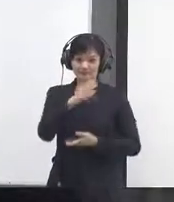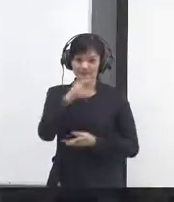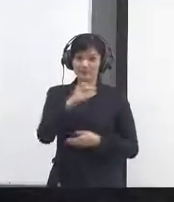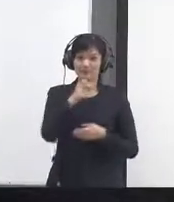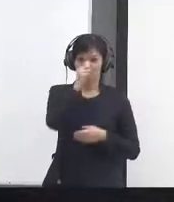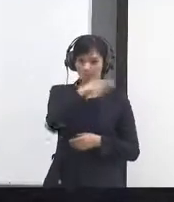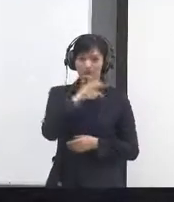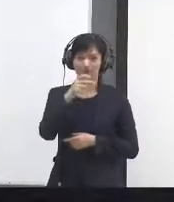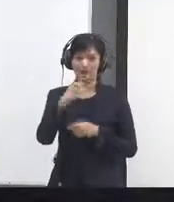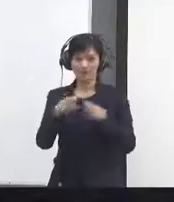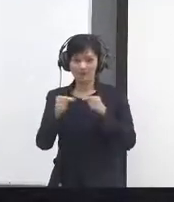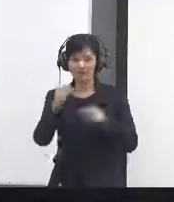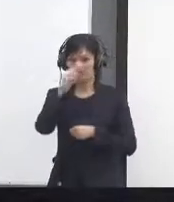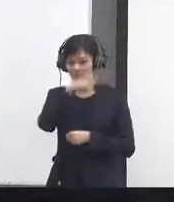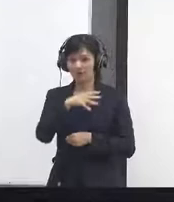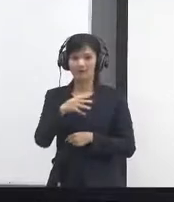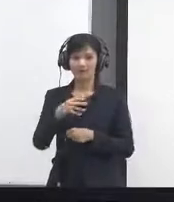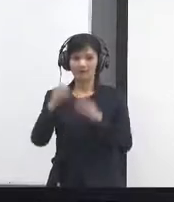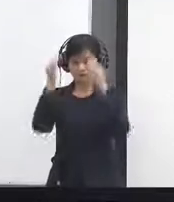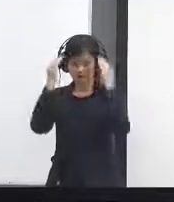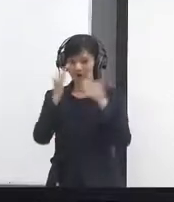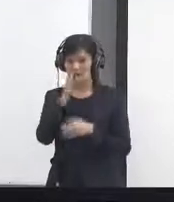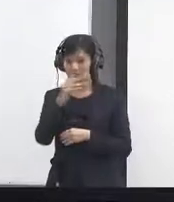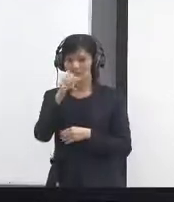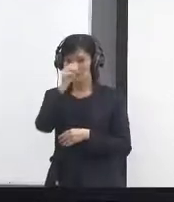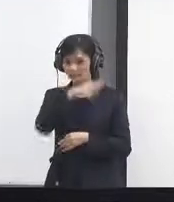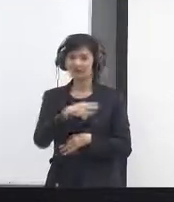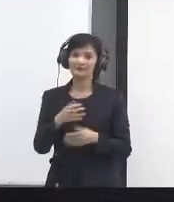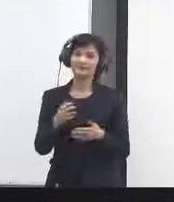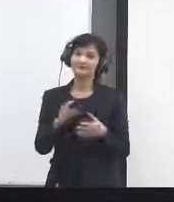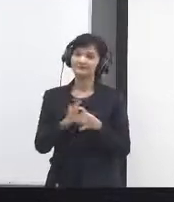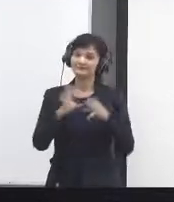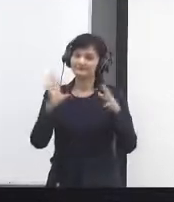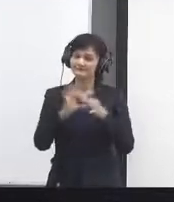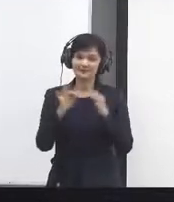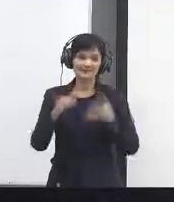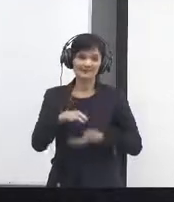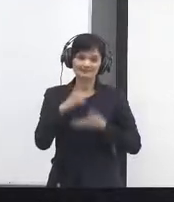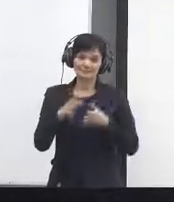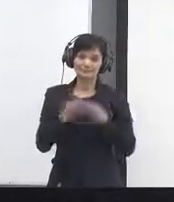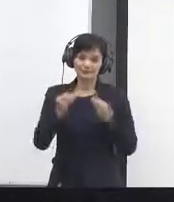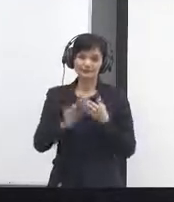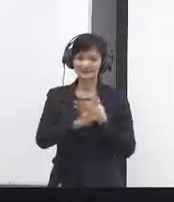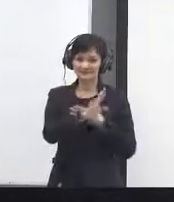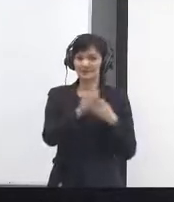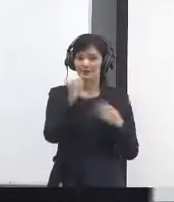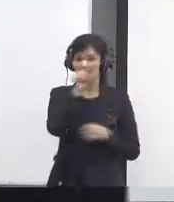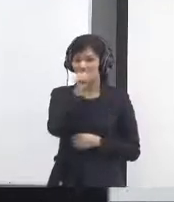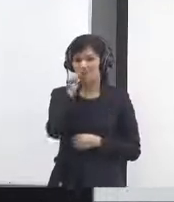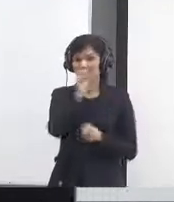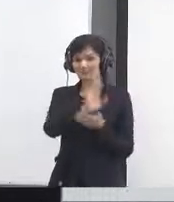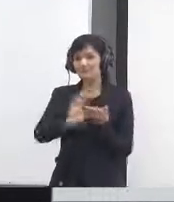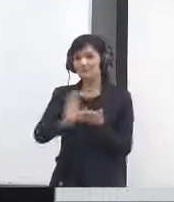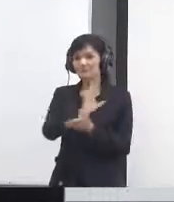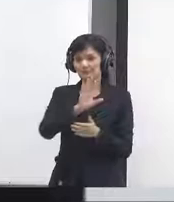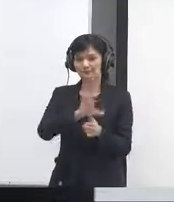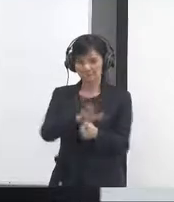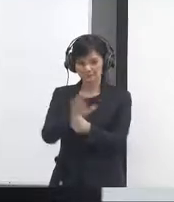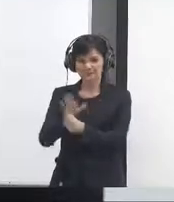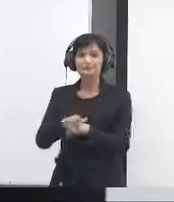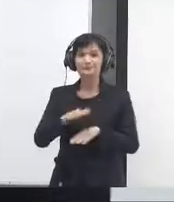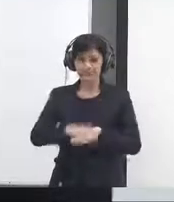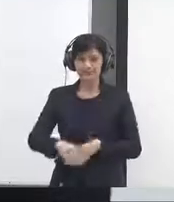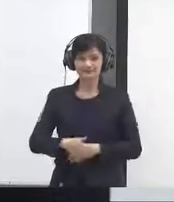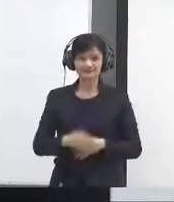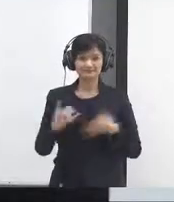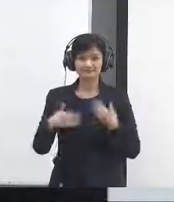好啊，不会讲韩文啊，其实都不用担心，反正来就对了。那反正。就是会有人帮你翻吗？对，那有什么 idea？ 尤其是我们